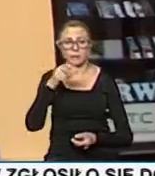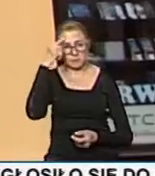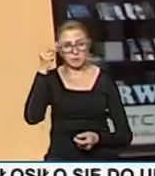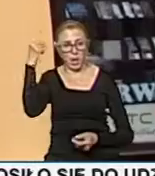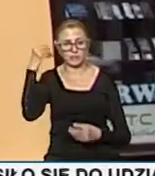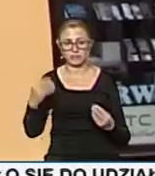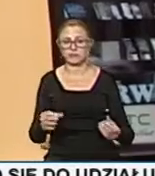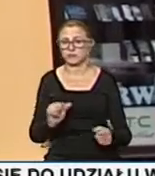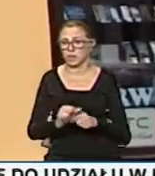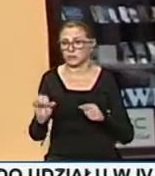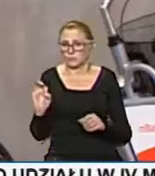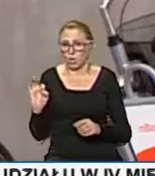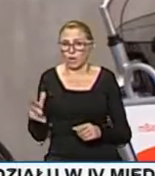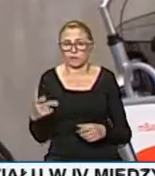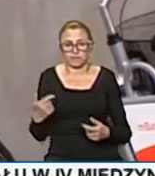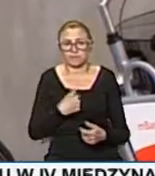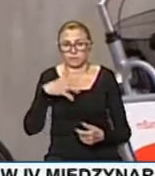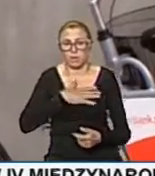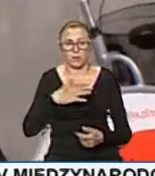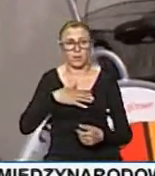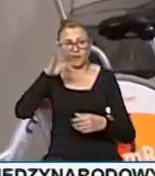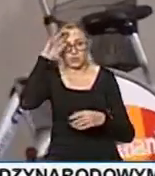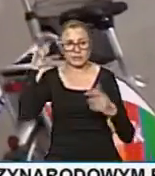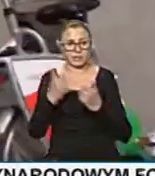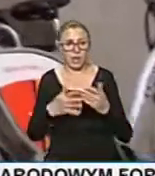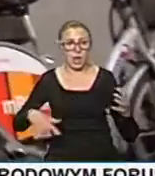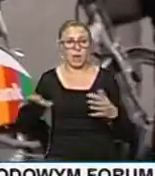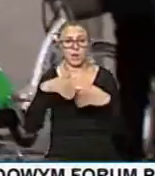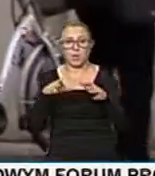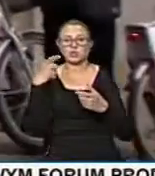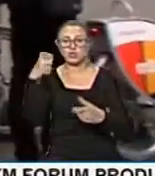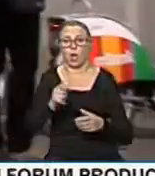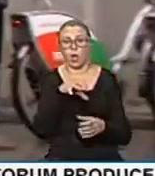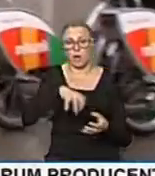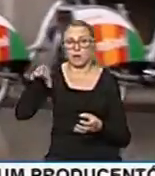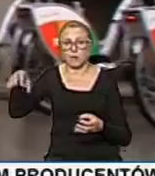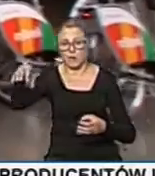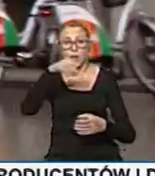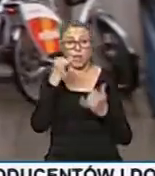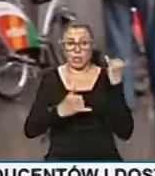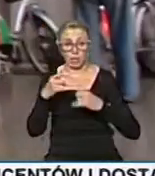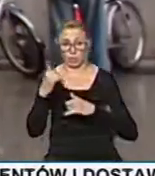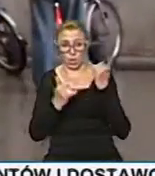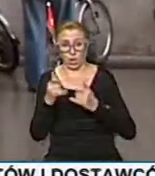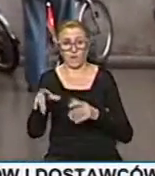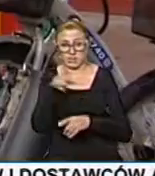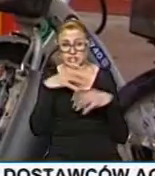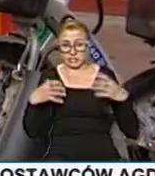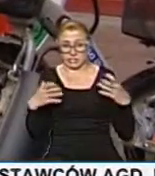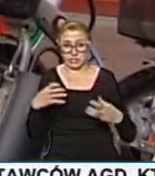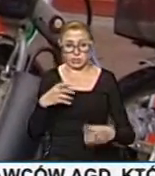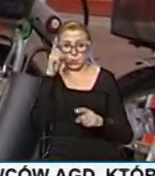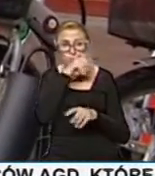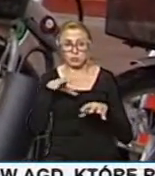pomysł. Jest okej, naprawdę podoba mi się. W całej Łodzi rozmieszczonych jest blisko 100 stacji. Jeśli zainteresowanie rowerami miejskimi się utrzyma,